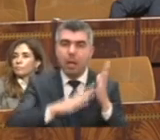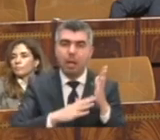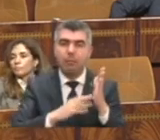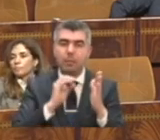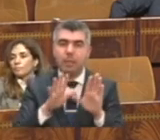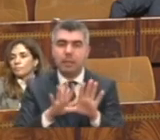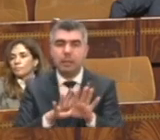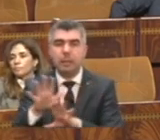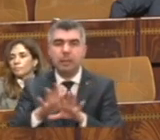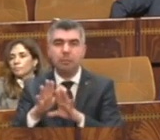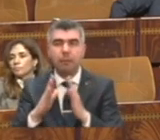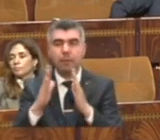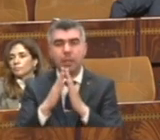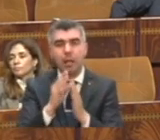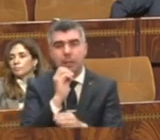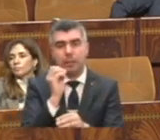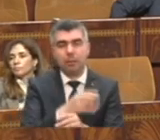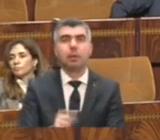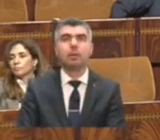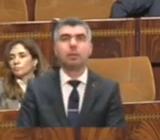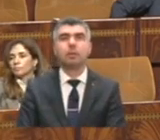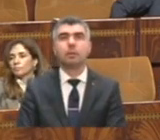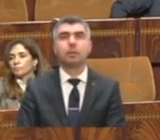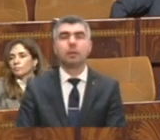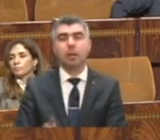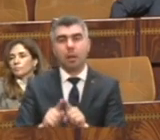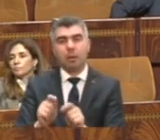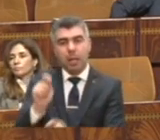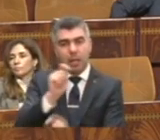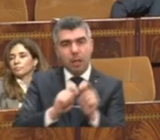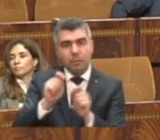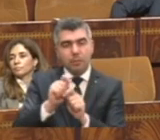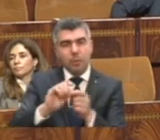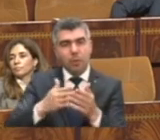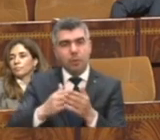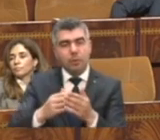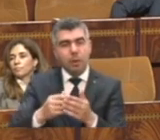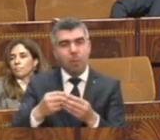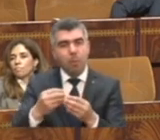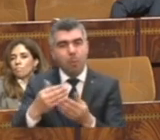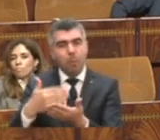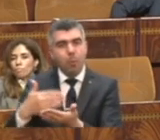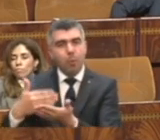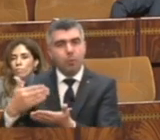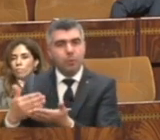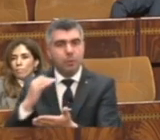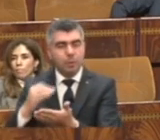أهداف مسطرة له، سيما تلك المتعلقة بالمعالجة والتثمين وإرساء حكامة جيدة على مستوى